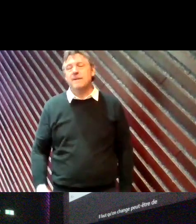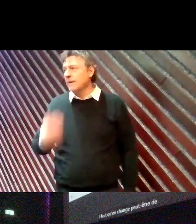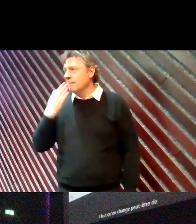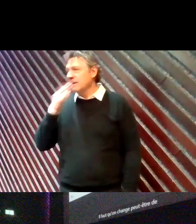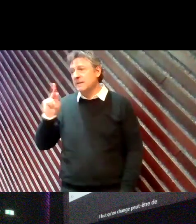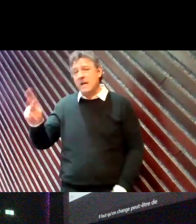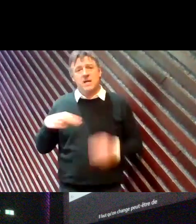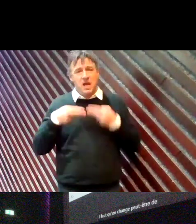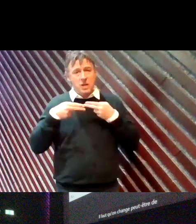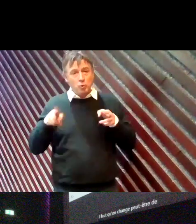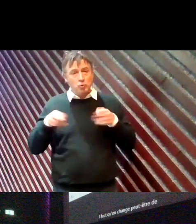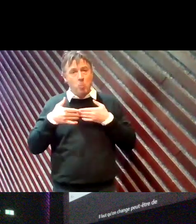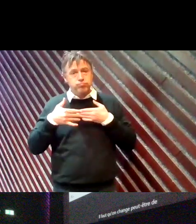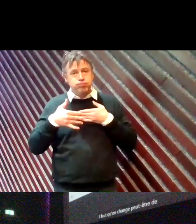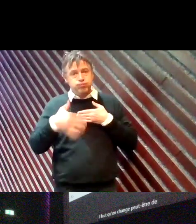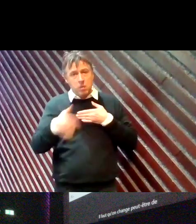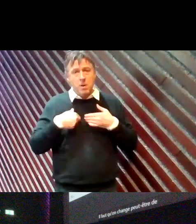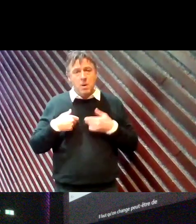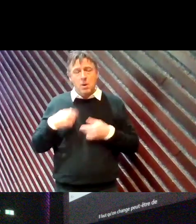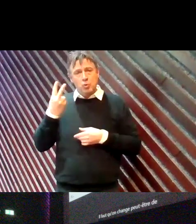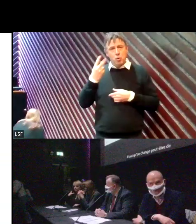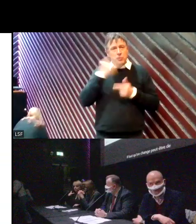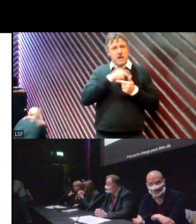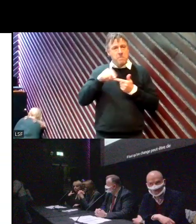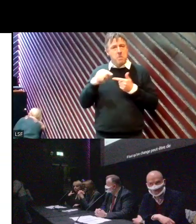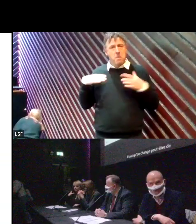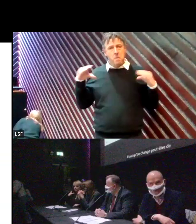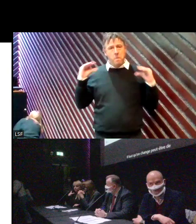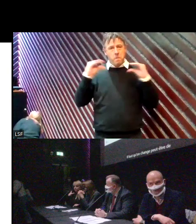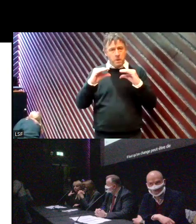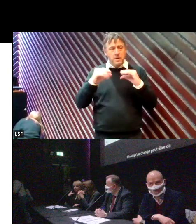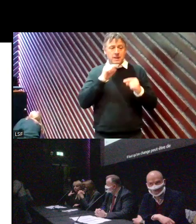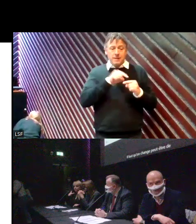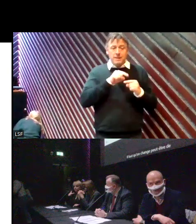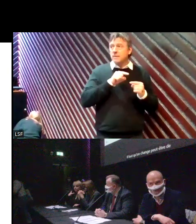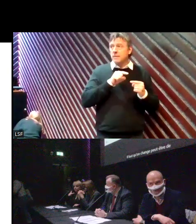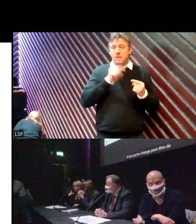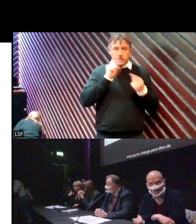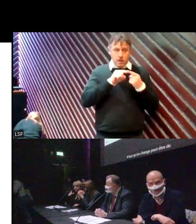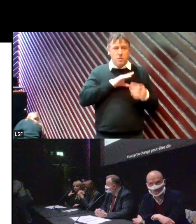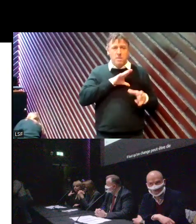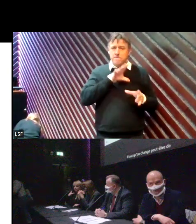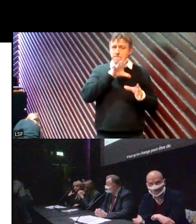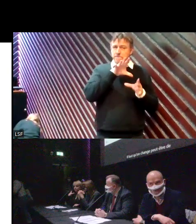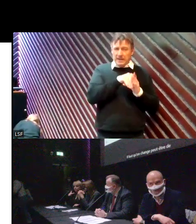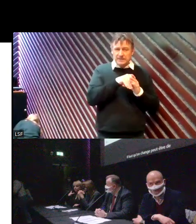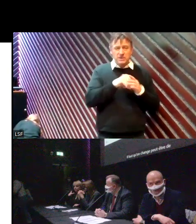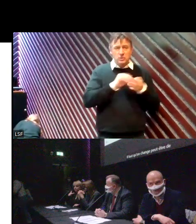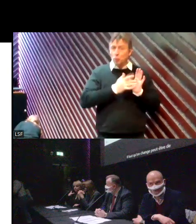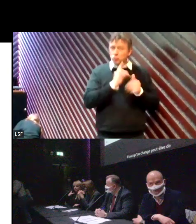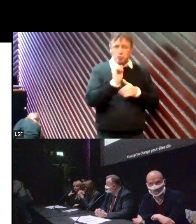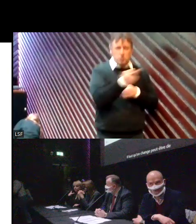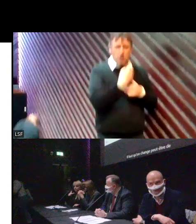La question qui dessine déjà au moins deux thèmes. Le premier, c'est effectivement la question de la participation de tous